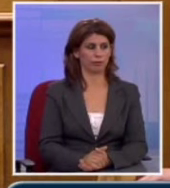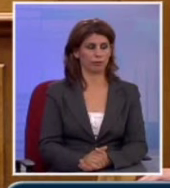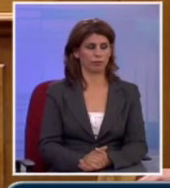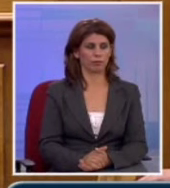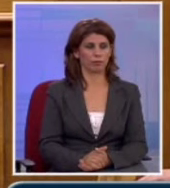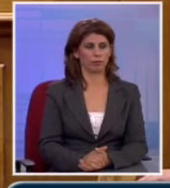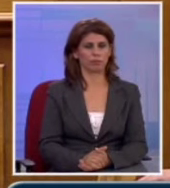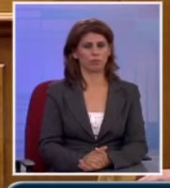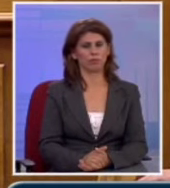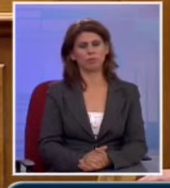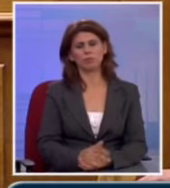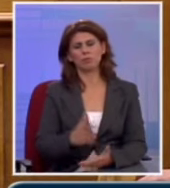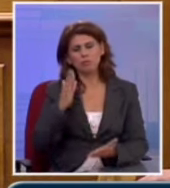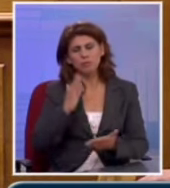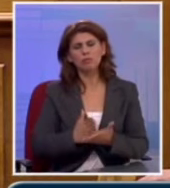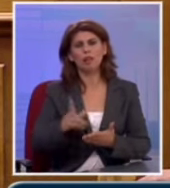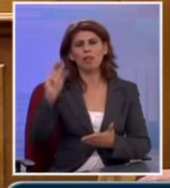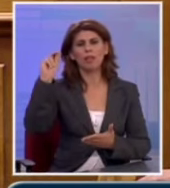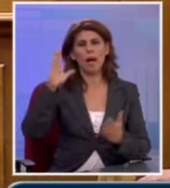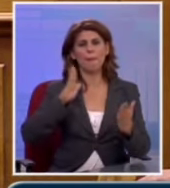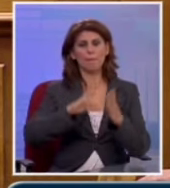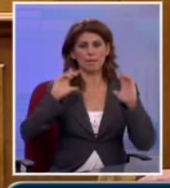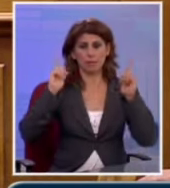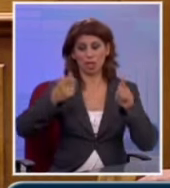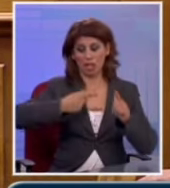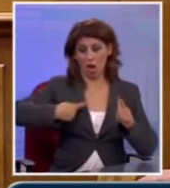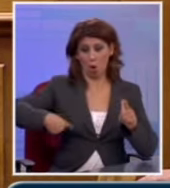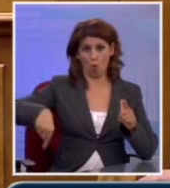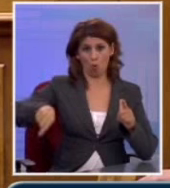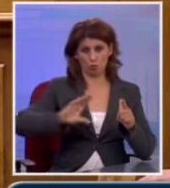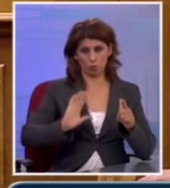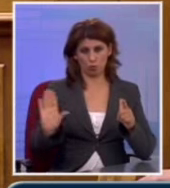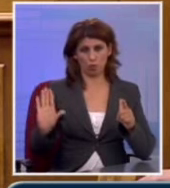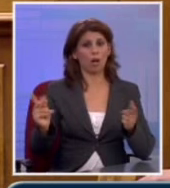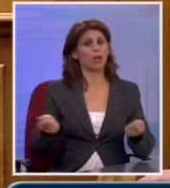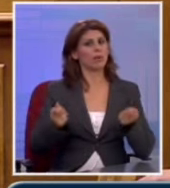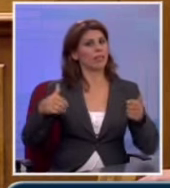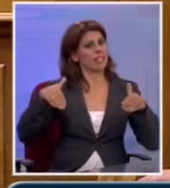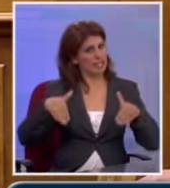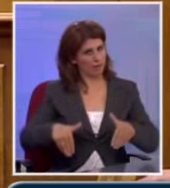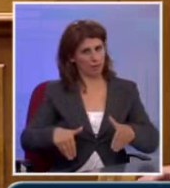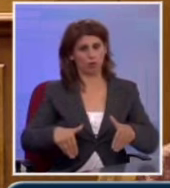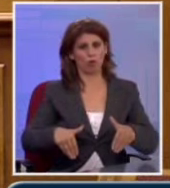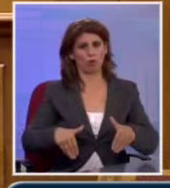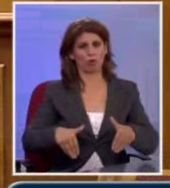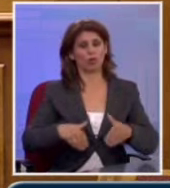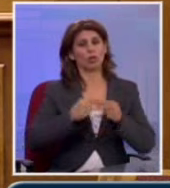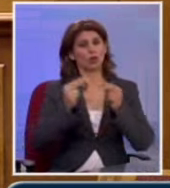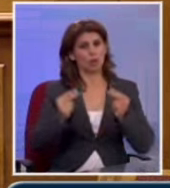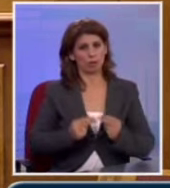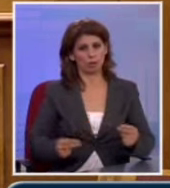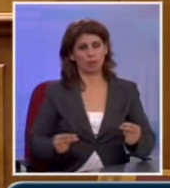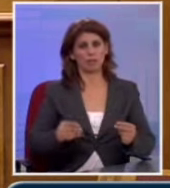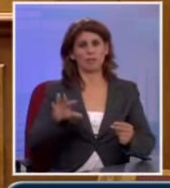είναι απόλυτη δέσμευση απέναντι στη δημοκρατία για όλους μας ότι θα γίνει σεβαστό το αποτέλεσμα